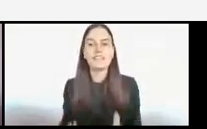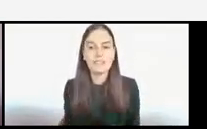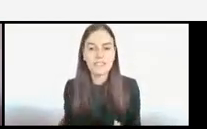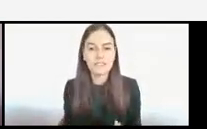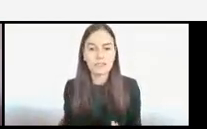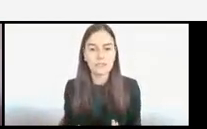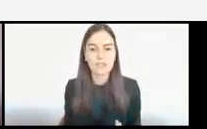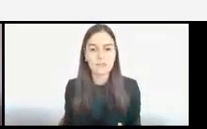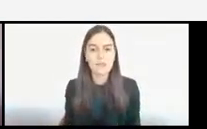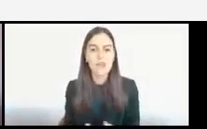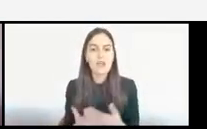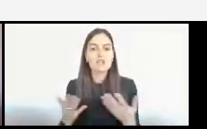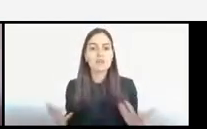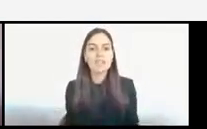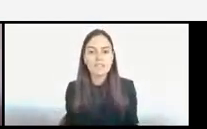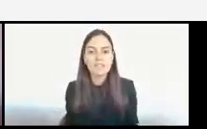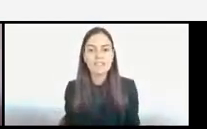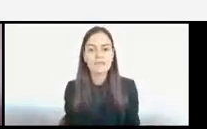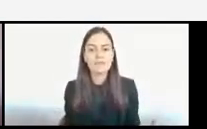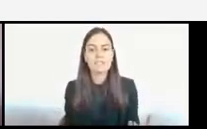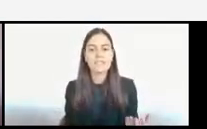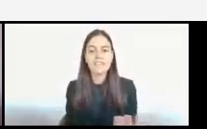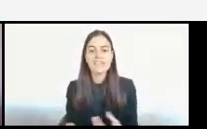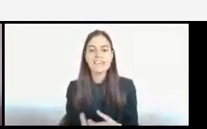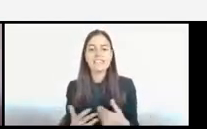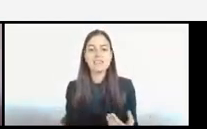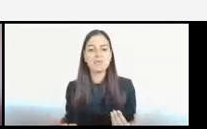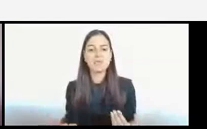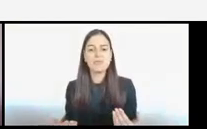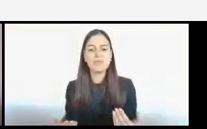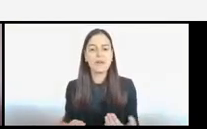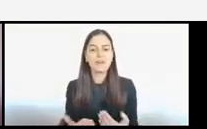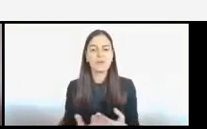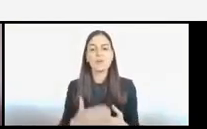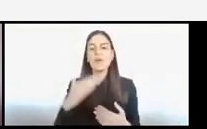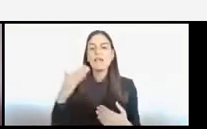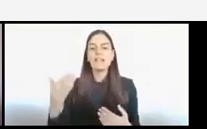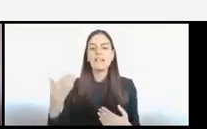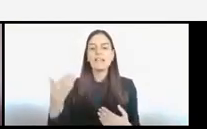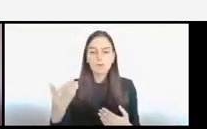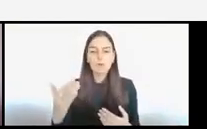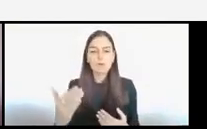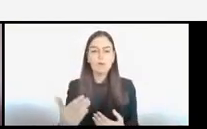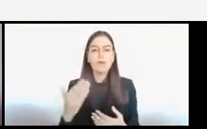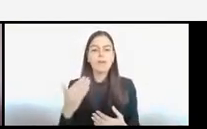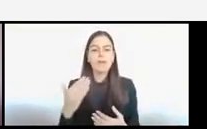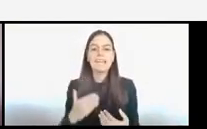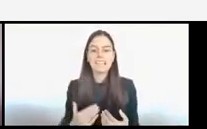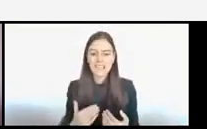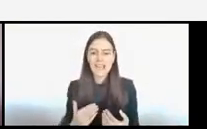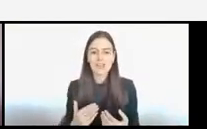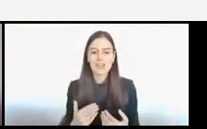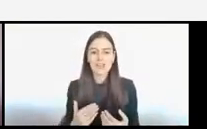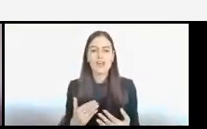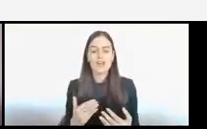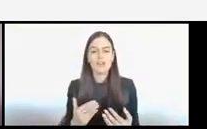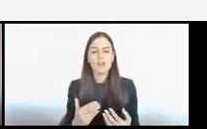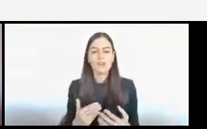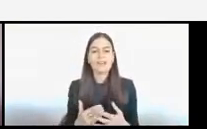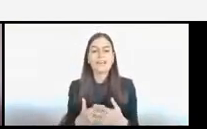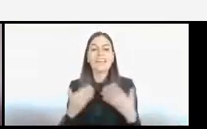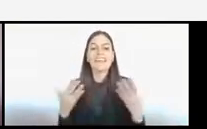un déficit foncier. Ce déficit foncier, c'est ni plus ni moins que les revenus et les